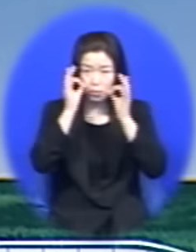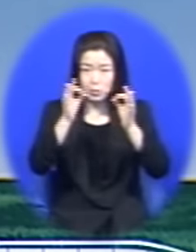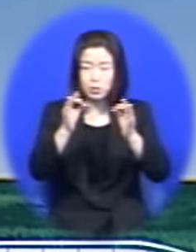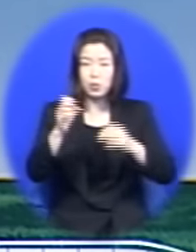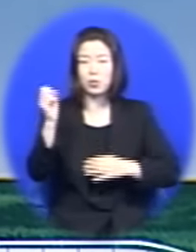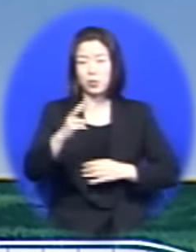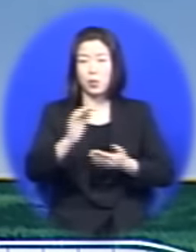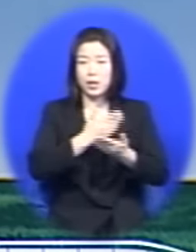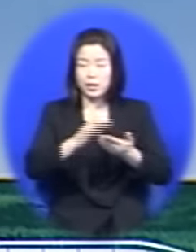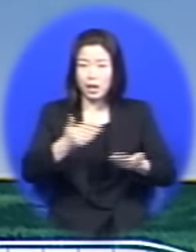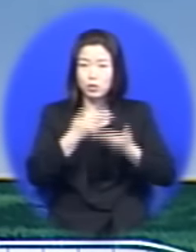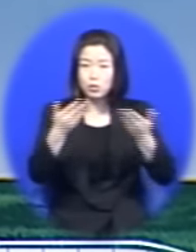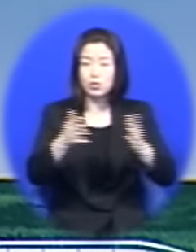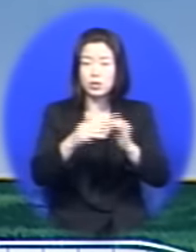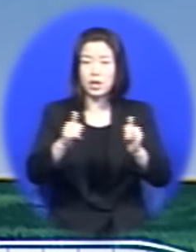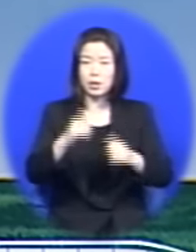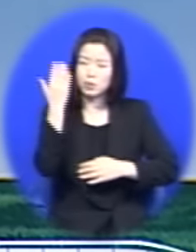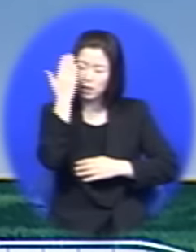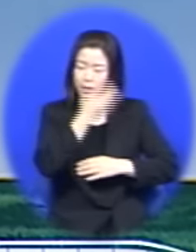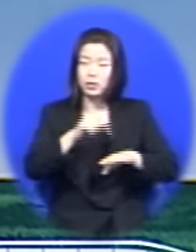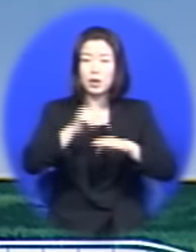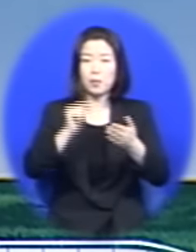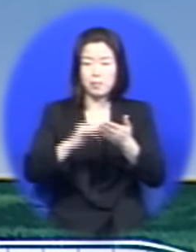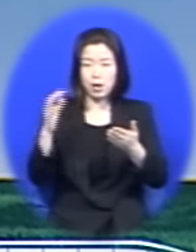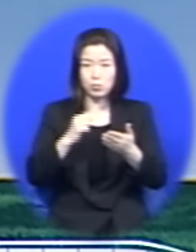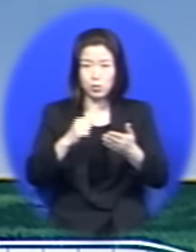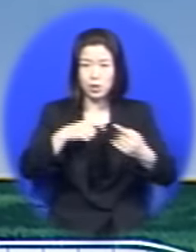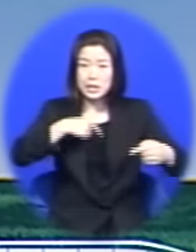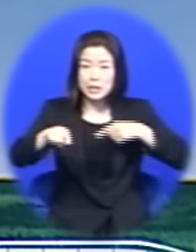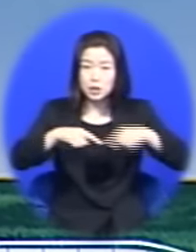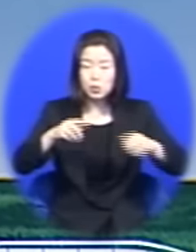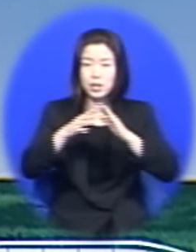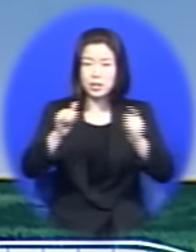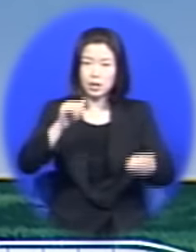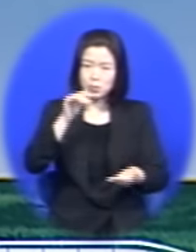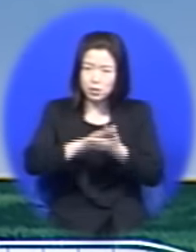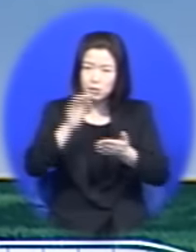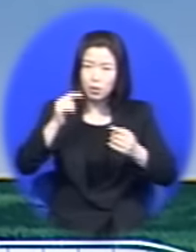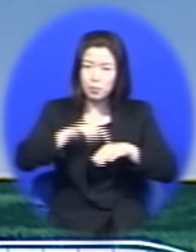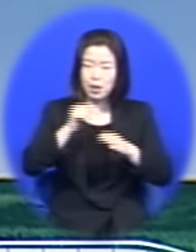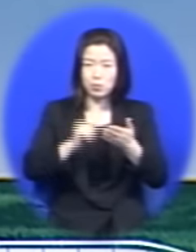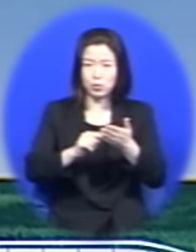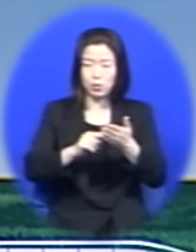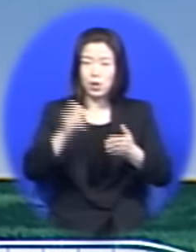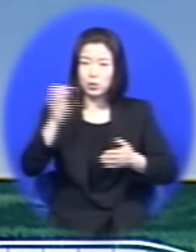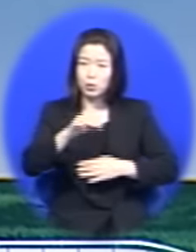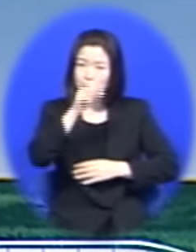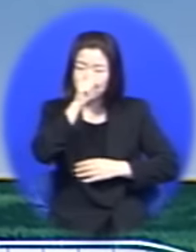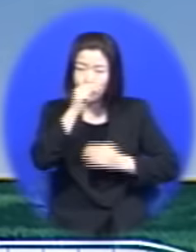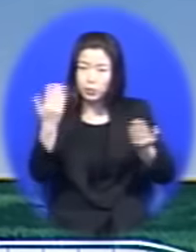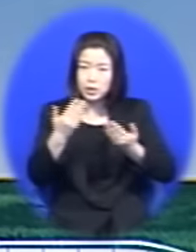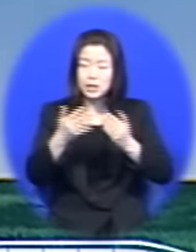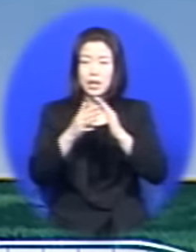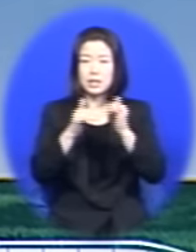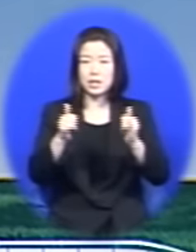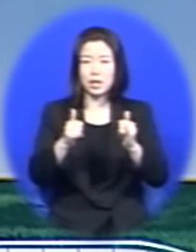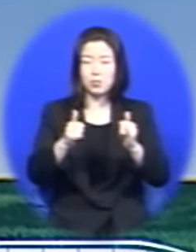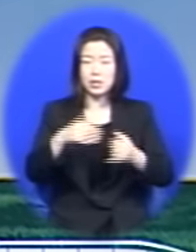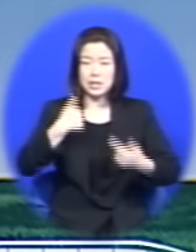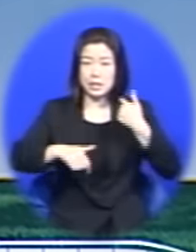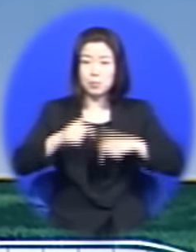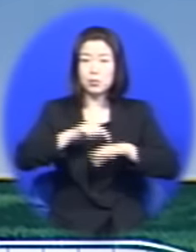것이요. 나누어 주는 사람은 순수한 마음으로, 지도하는 사람은 열성으로, 자선을 베푸는 사람은 기쁜 마음으로 해야